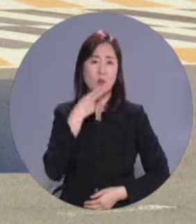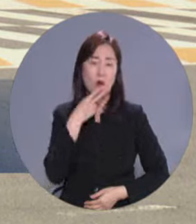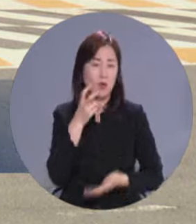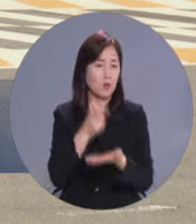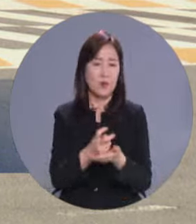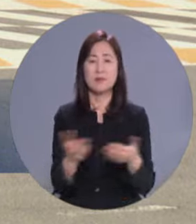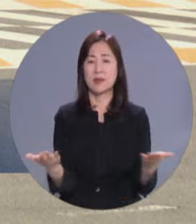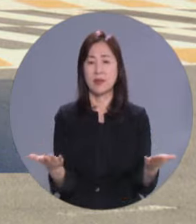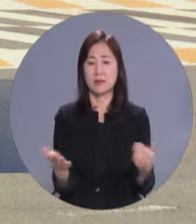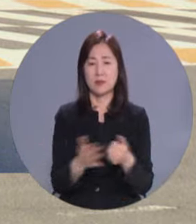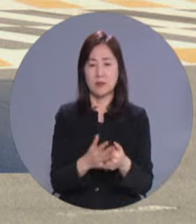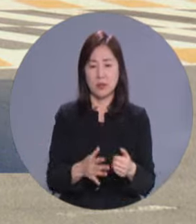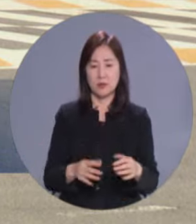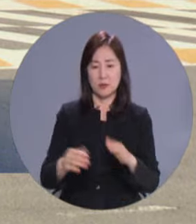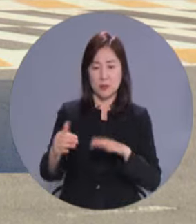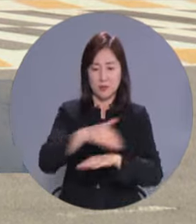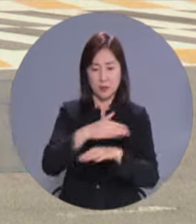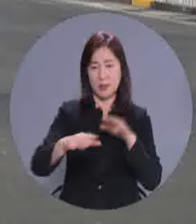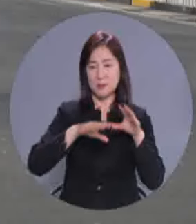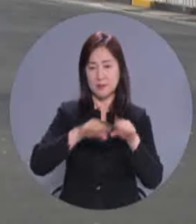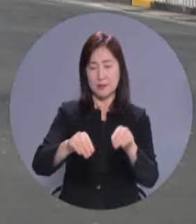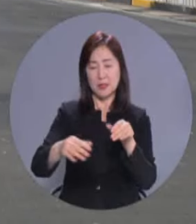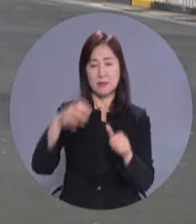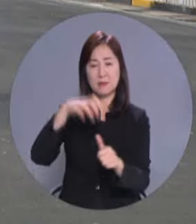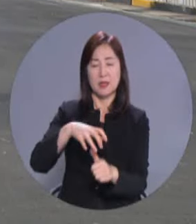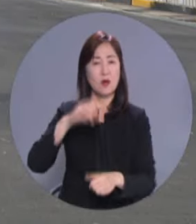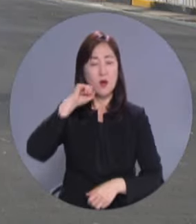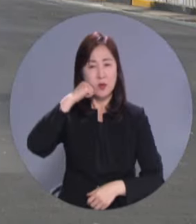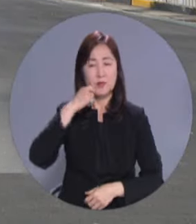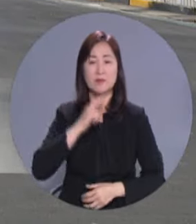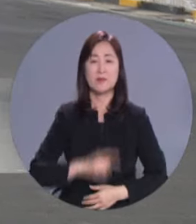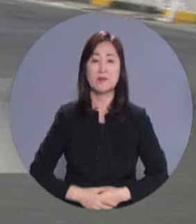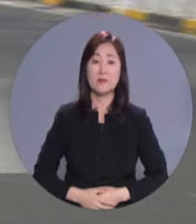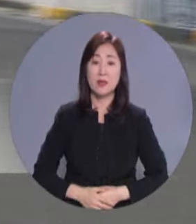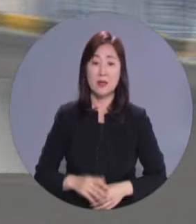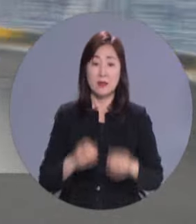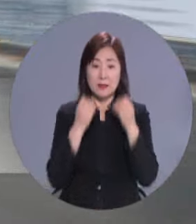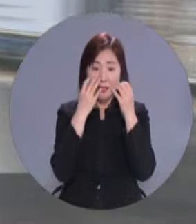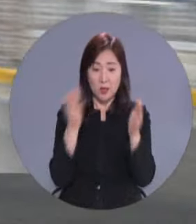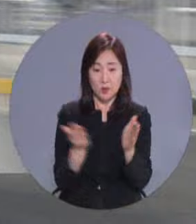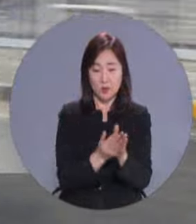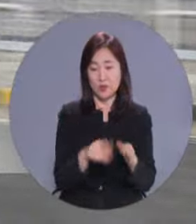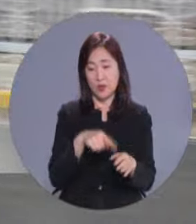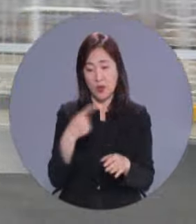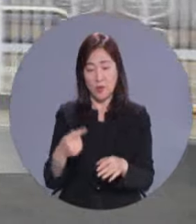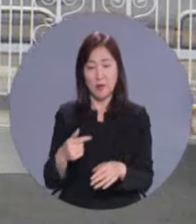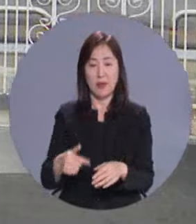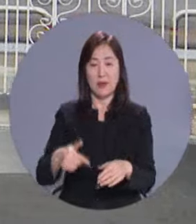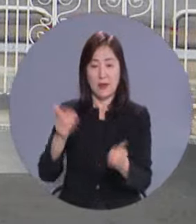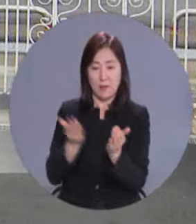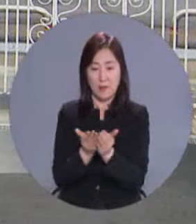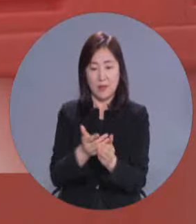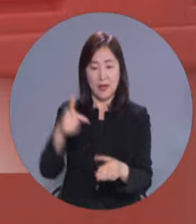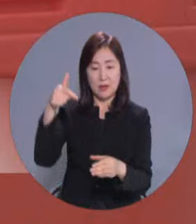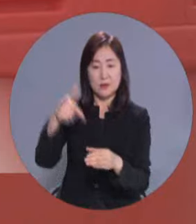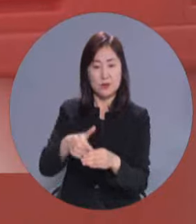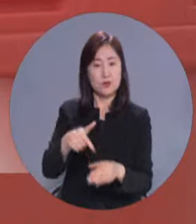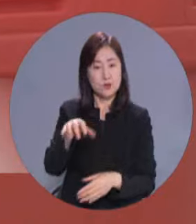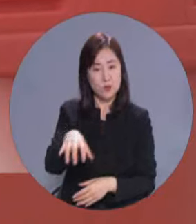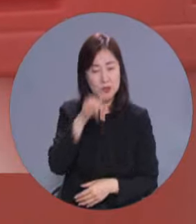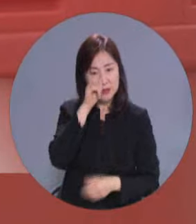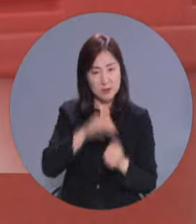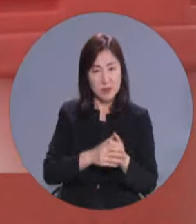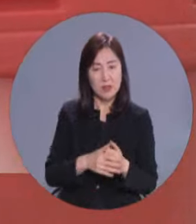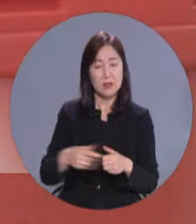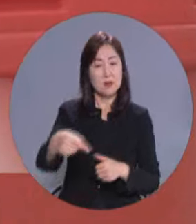지정할 수 있는 항 운영이 지정이 있기 때문에 문제의 신설 부두 바로 옆은 배의 기름을 주유하는 급유소 주변의